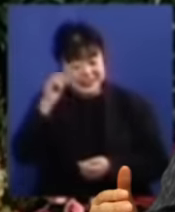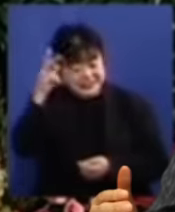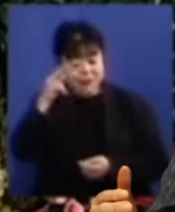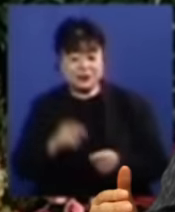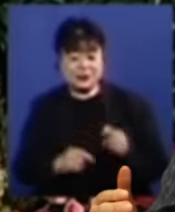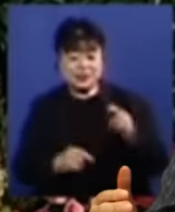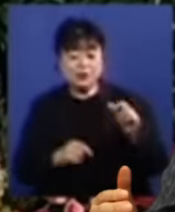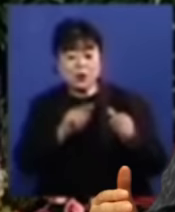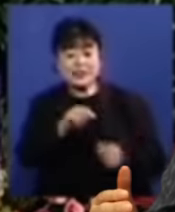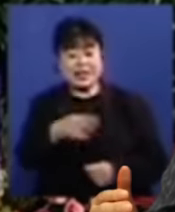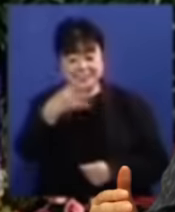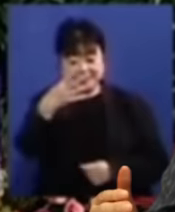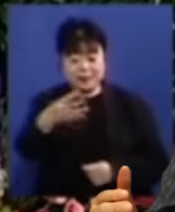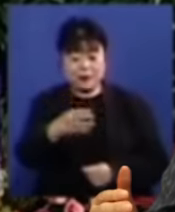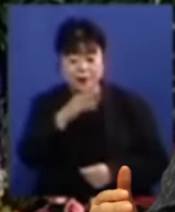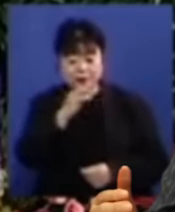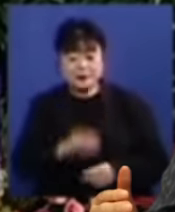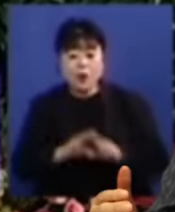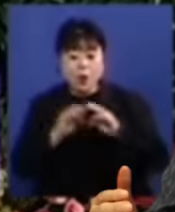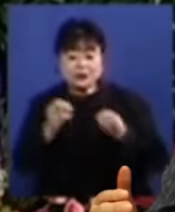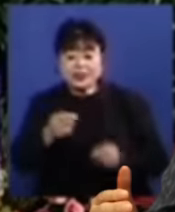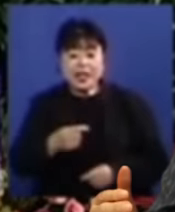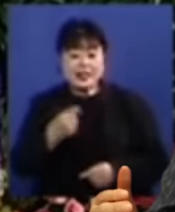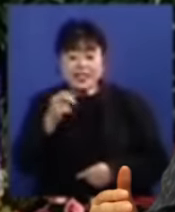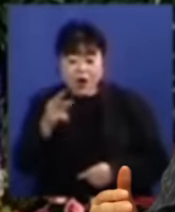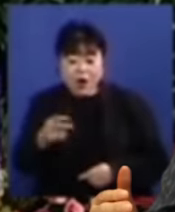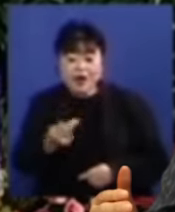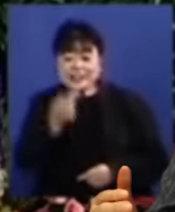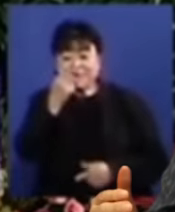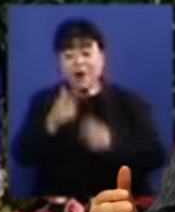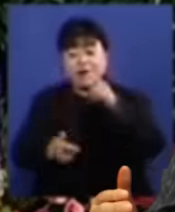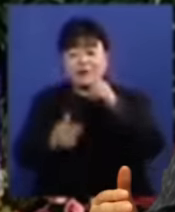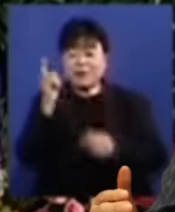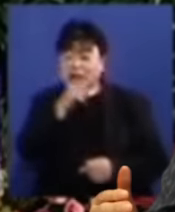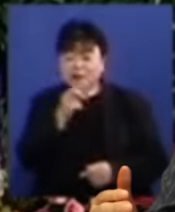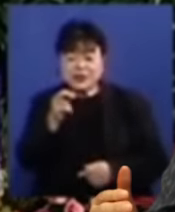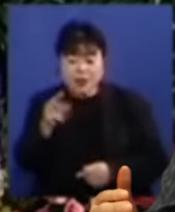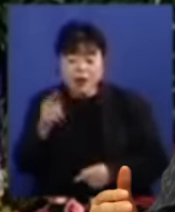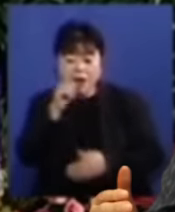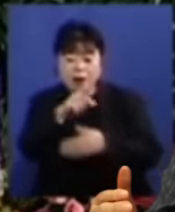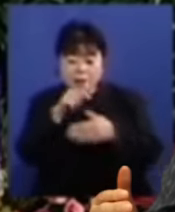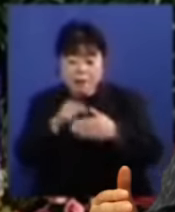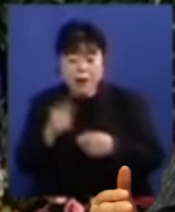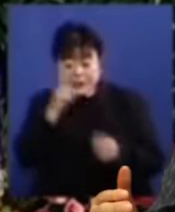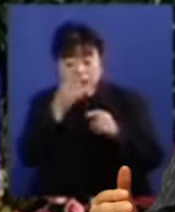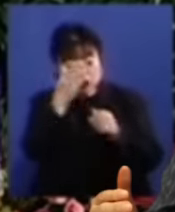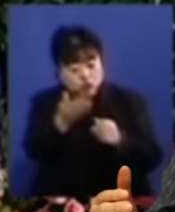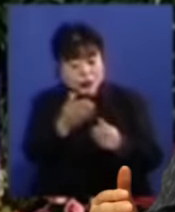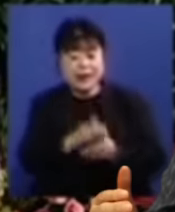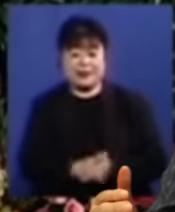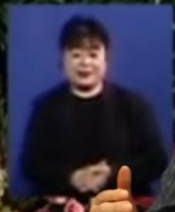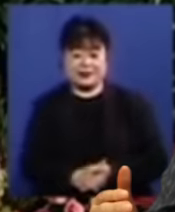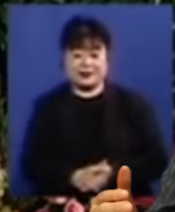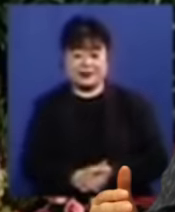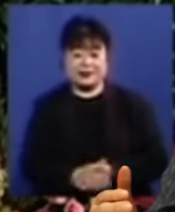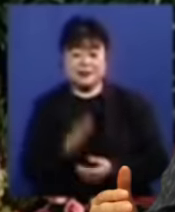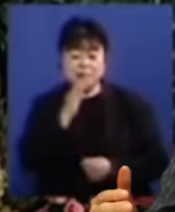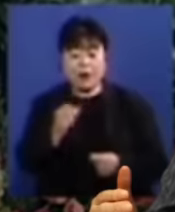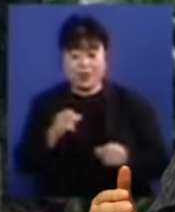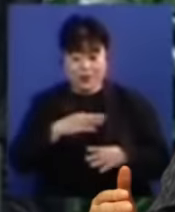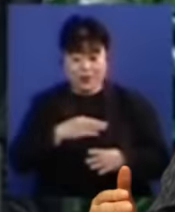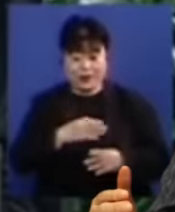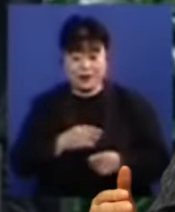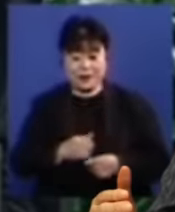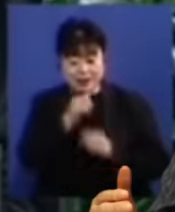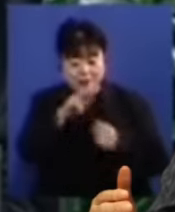4절에 온순한 혀는 곧 생명나무이지만 패역한 혀는 마음을 상하게 하느니라. 참 놀랍죠.